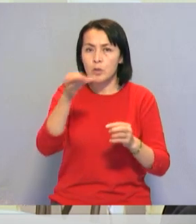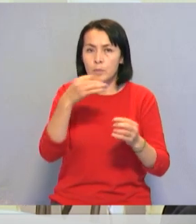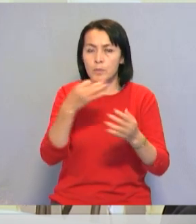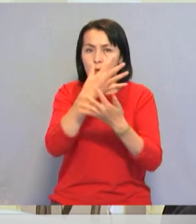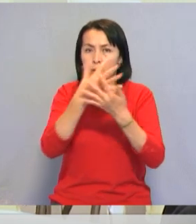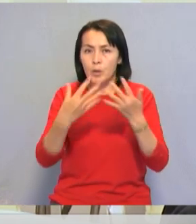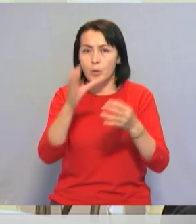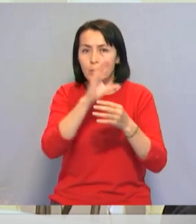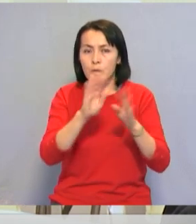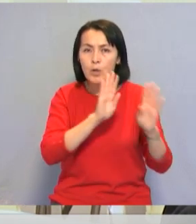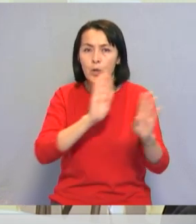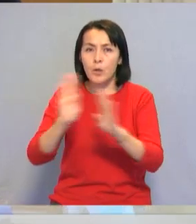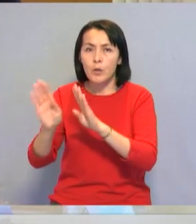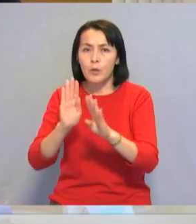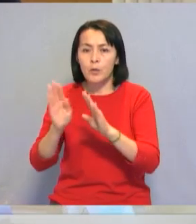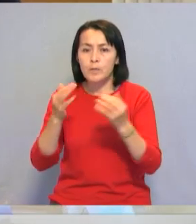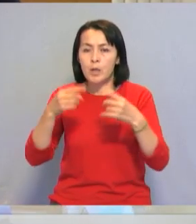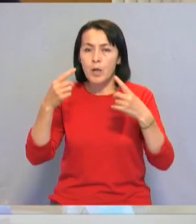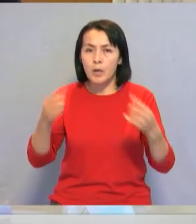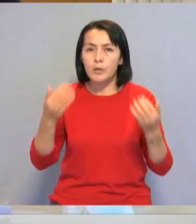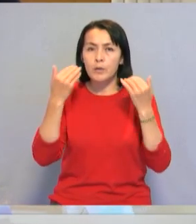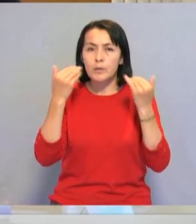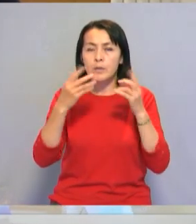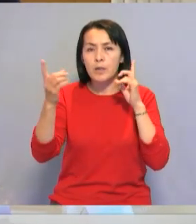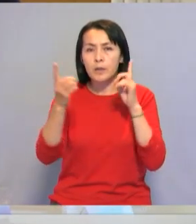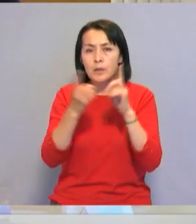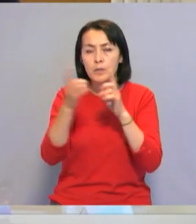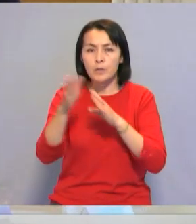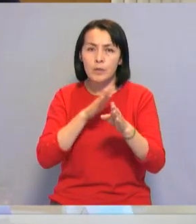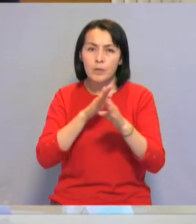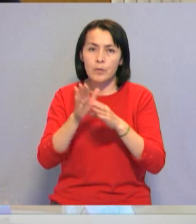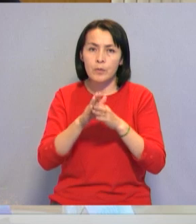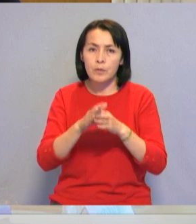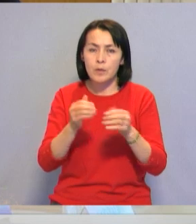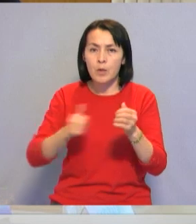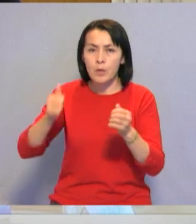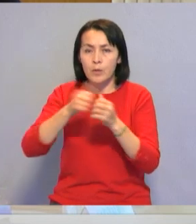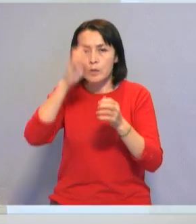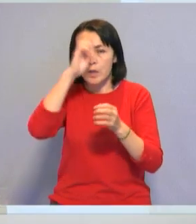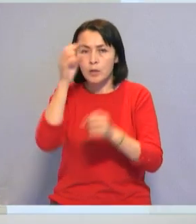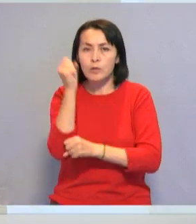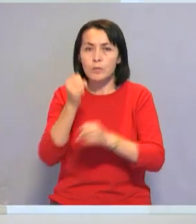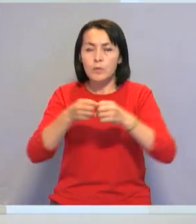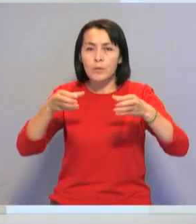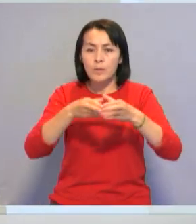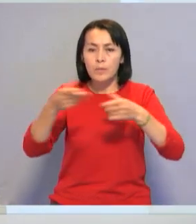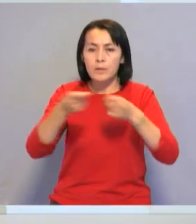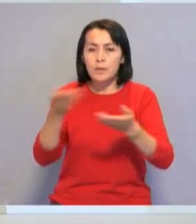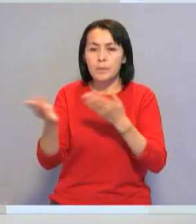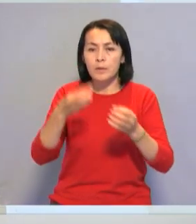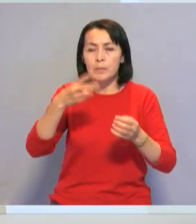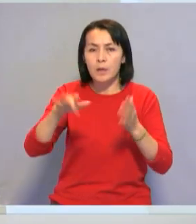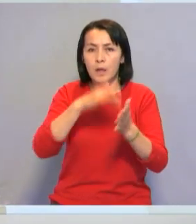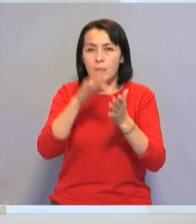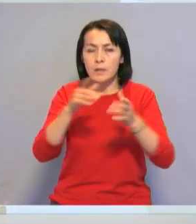тауар өндірушілерінің көрмесі мен B2B форматындағы кездесулер өтеді. Көршілес елден жұмысшы топты басқарып келген Миньян